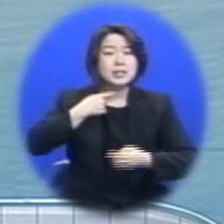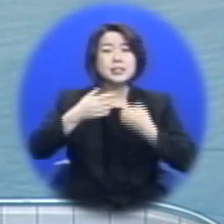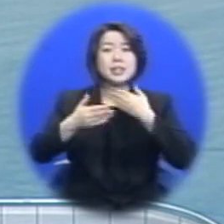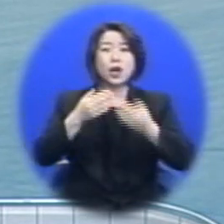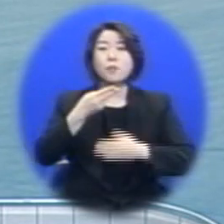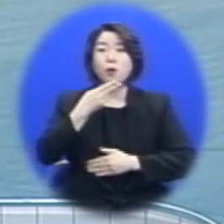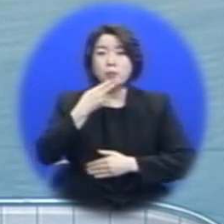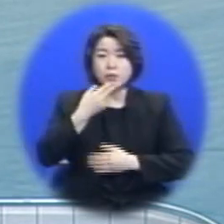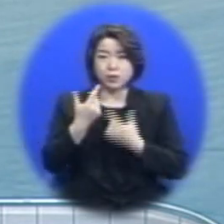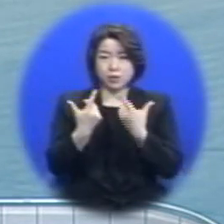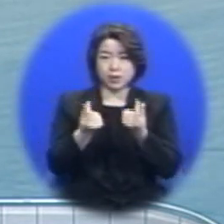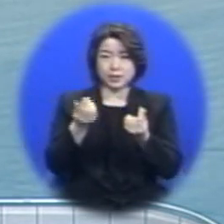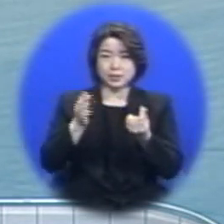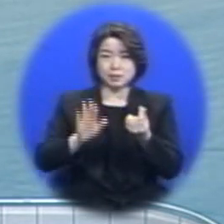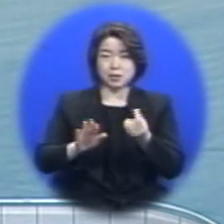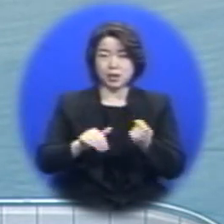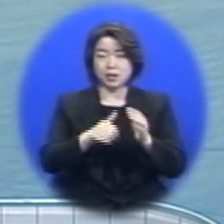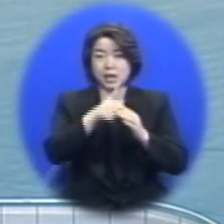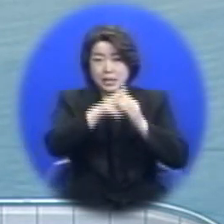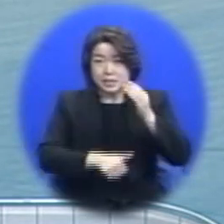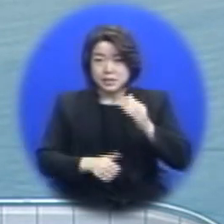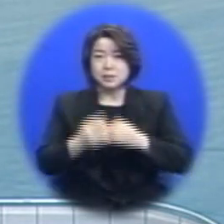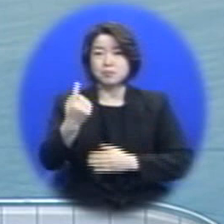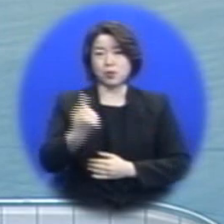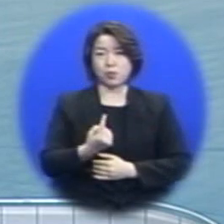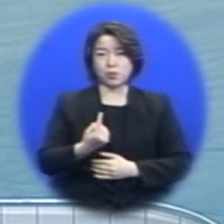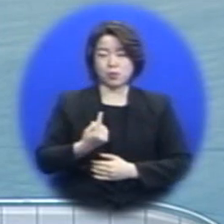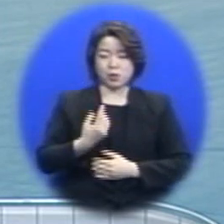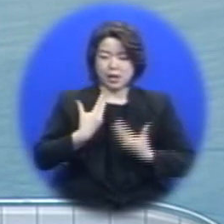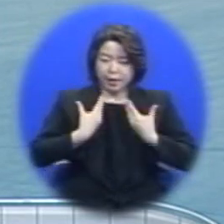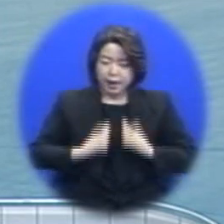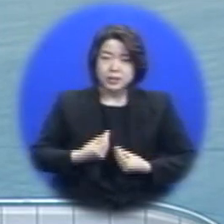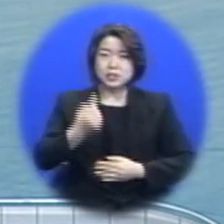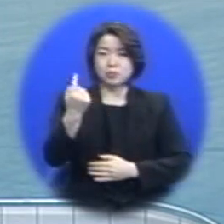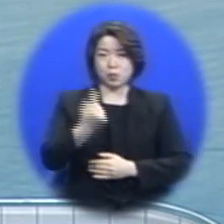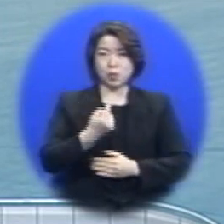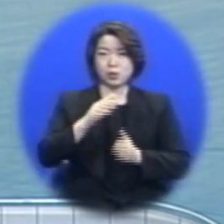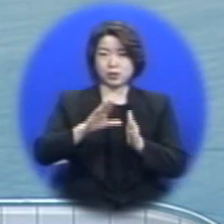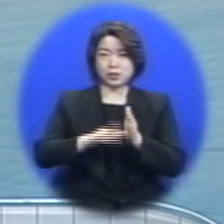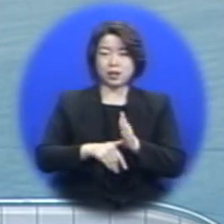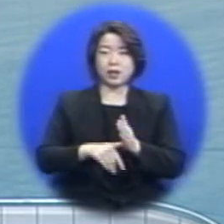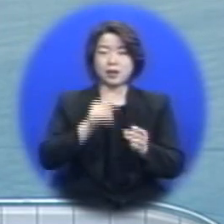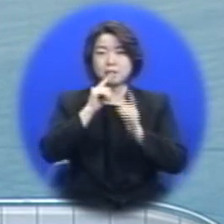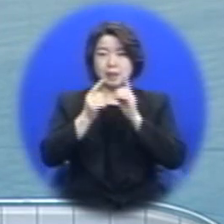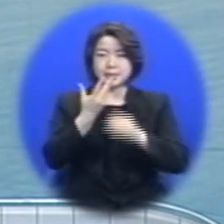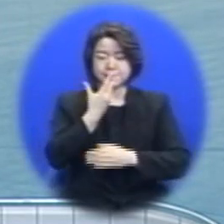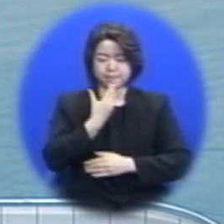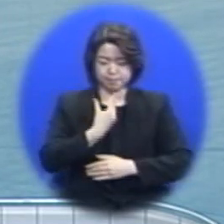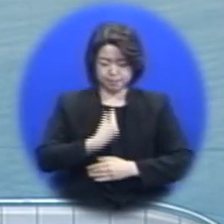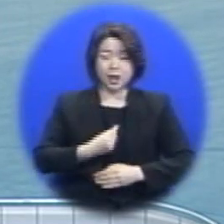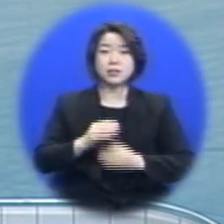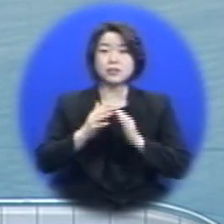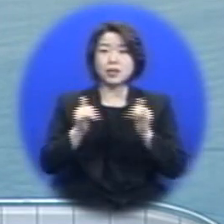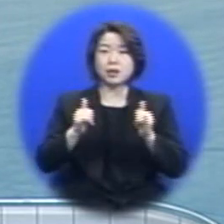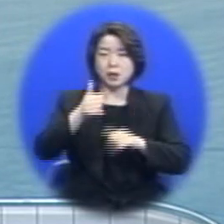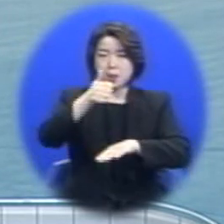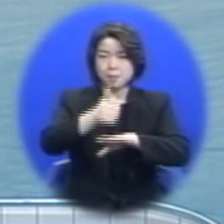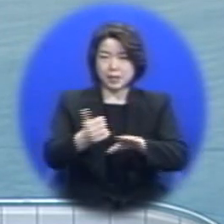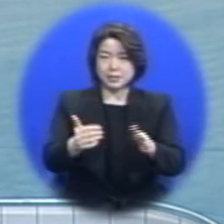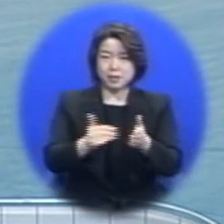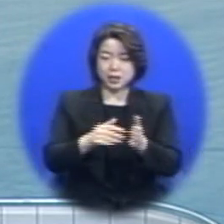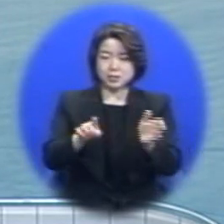같아도 실패가 오고 낙심이 올 때 말씀을 먹은 사람은 끝까지 믿음의